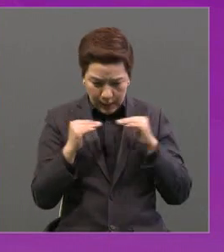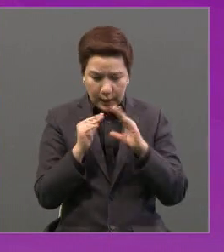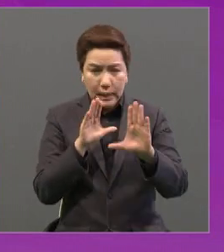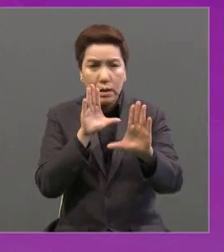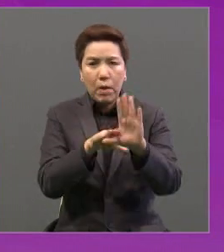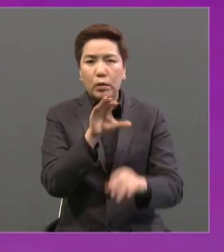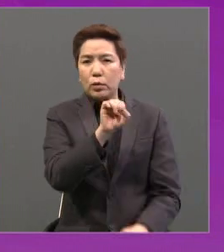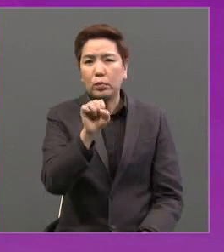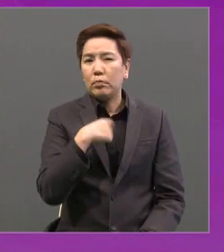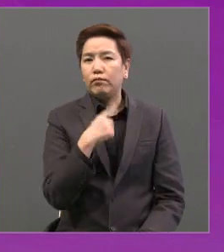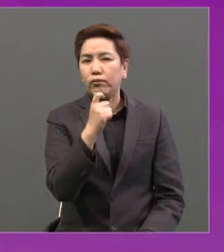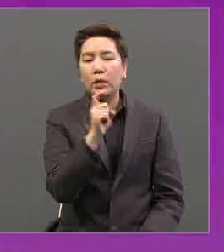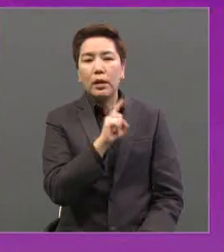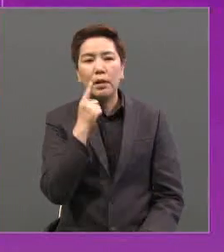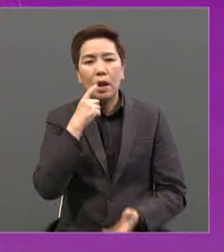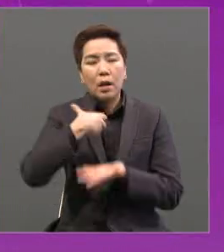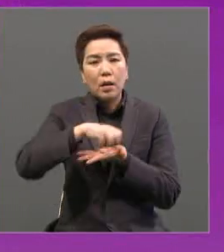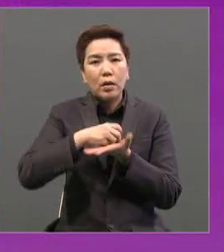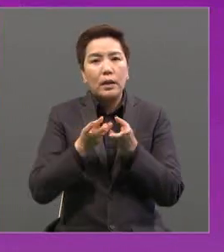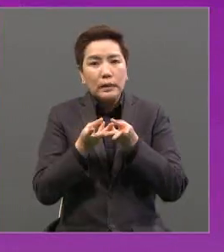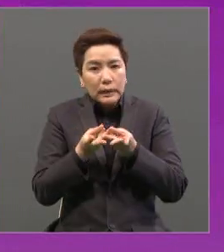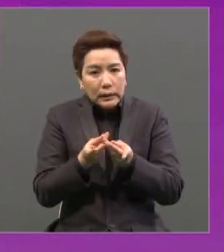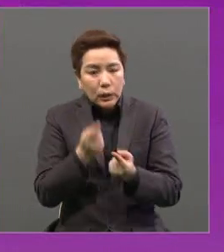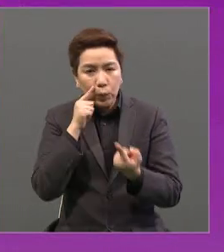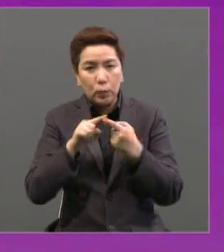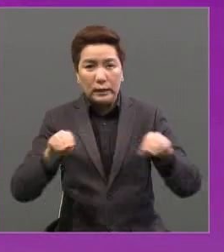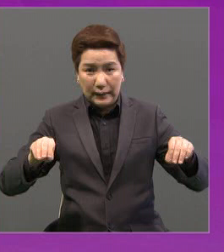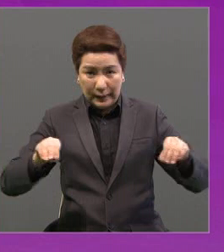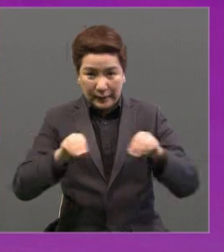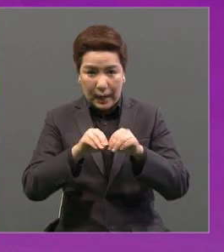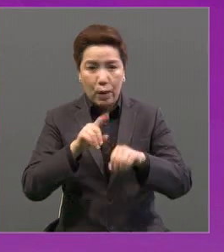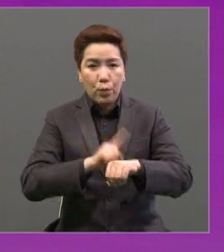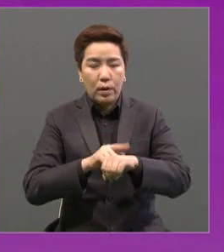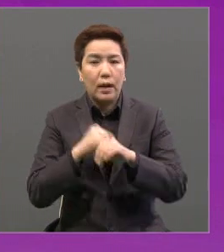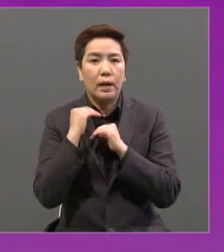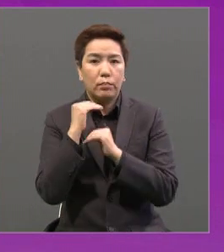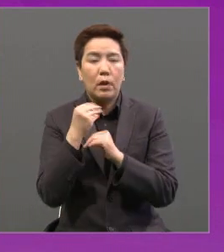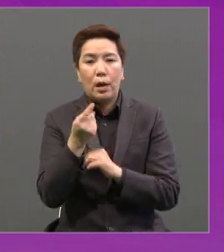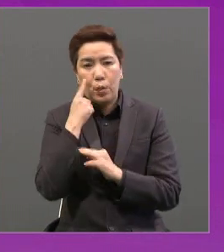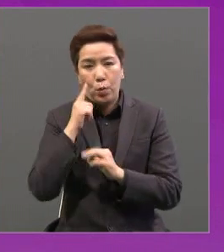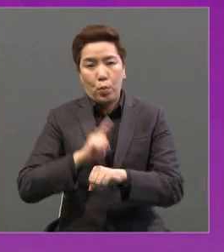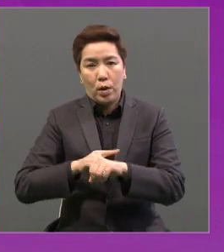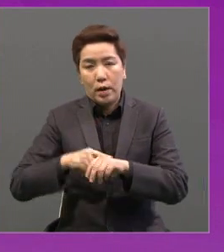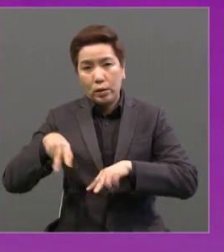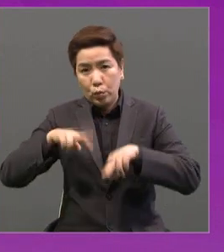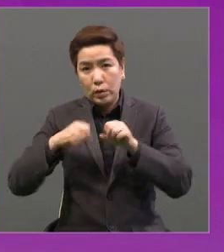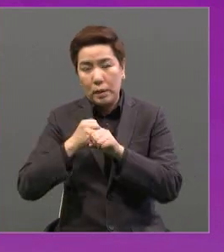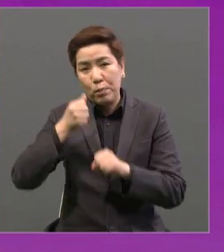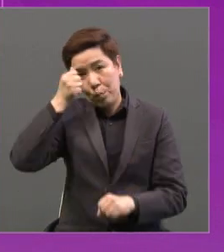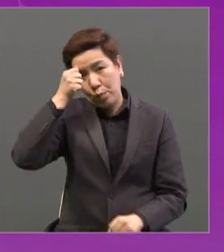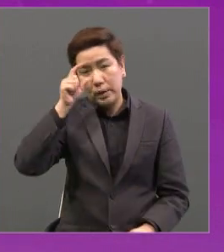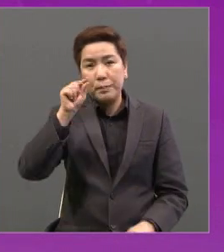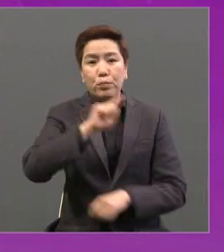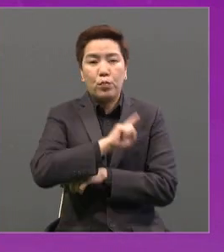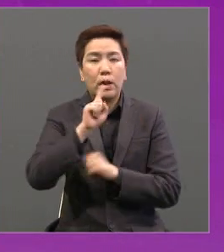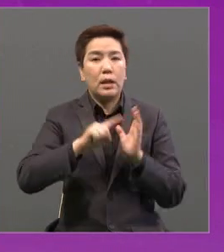มีสิทธิ์สมัครส.สก็ได้เข้ารายงานความคืบหน้าหลังใกล้ที่จะครบกำหนดกรอบเวลาคือเขามีกรอบเวลาคือทำงาน 20วัน